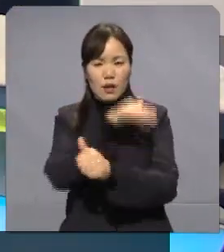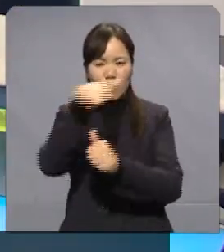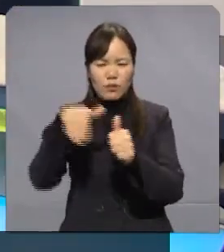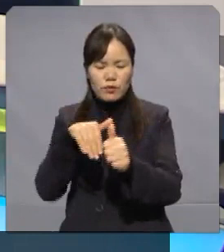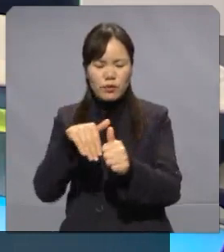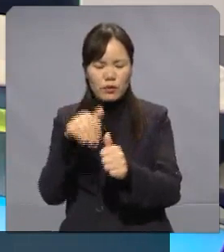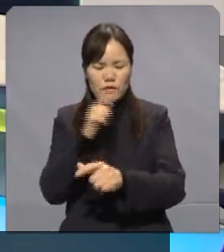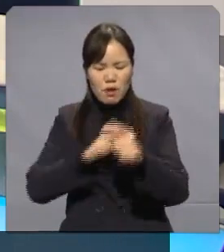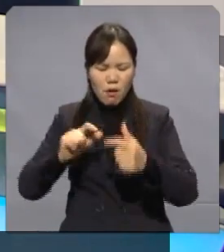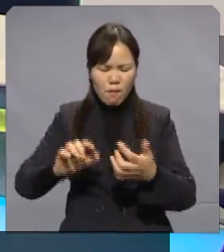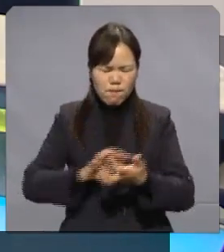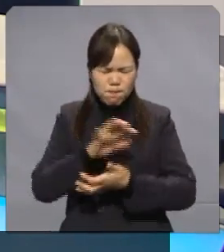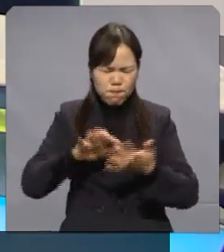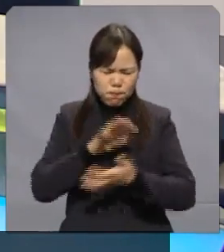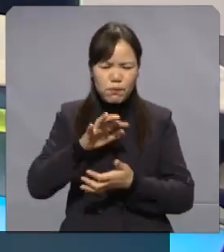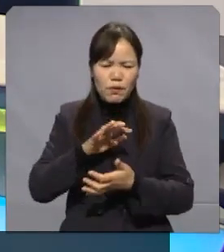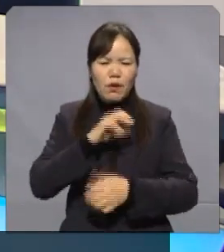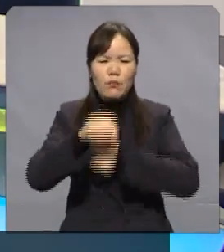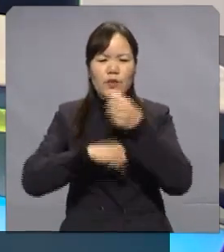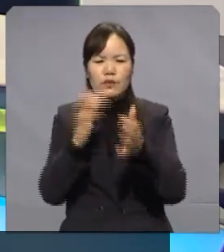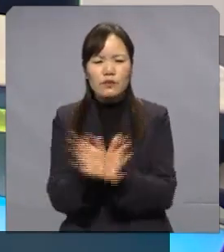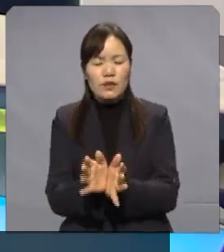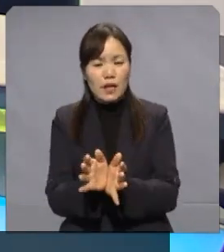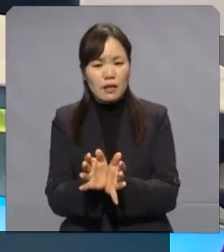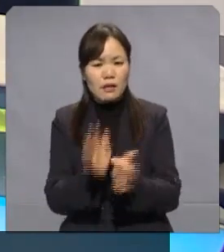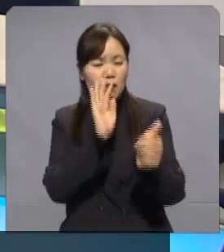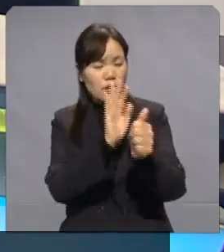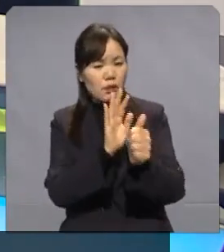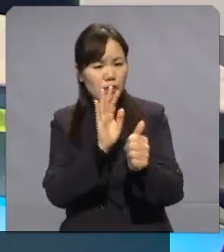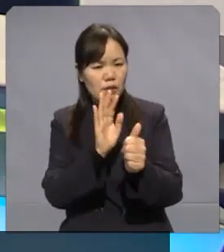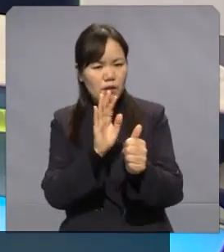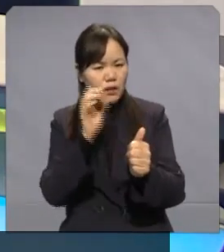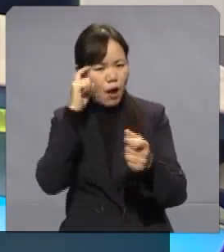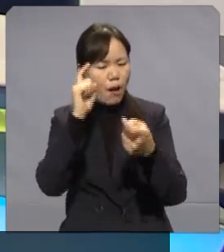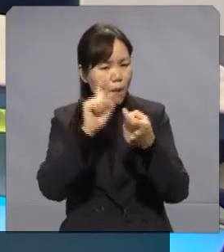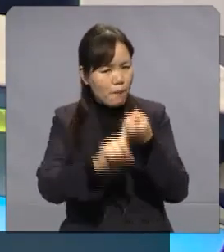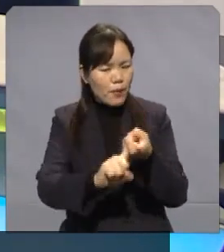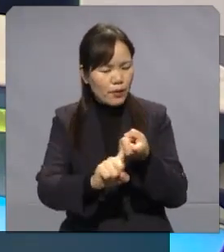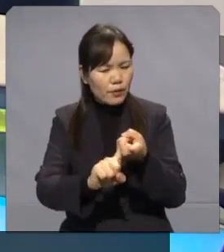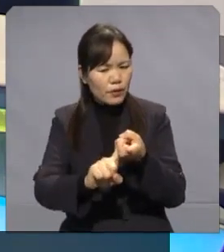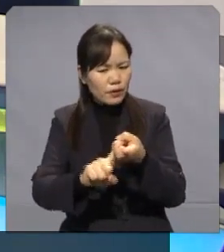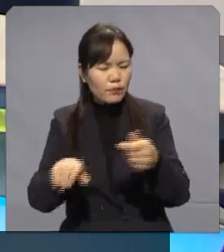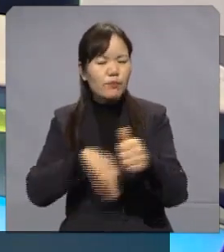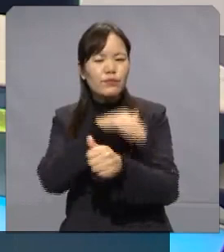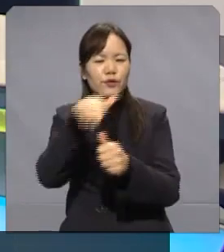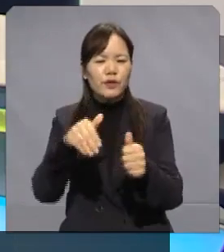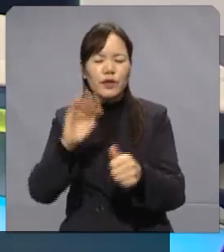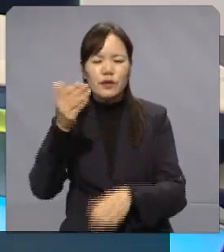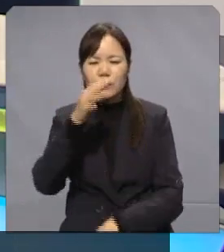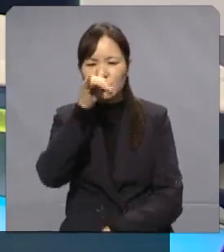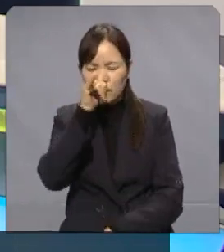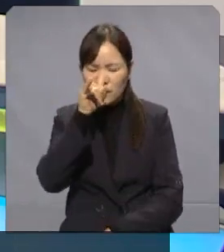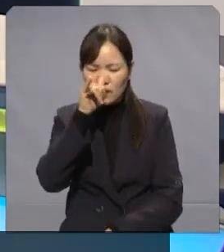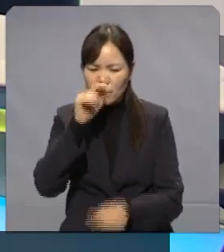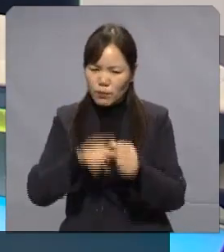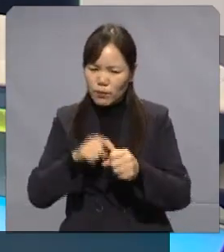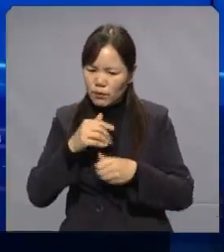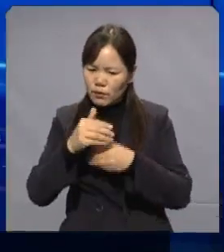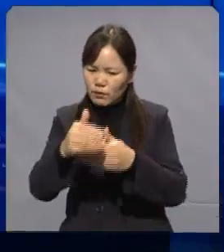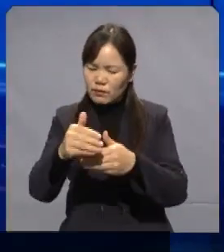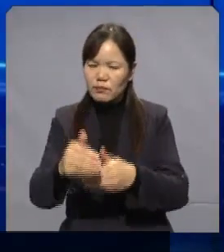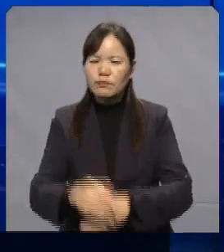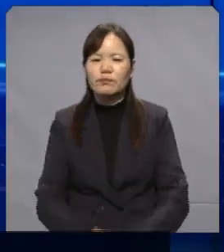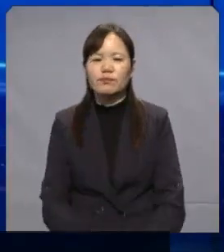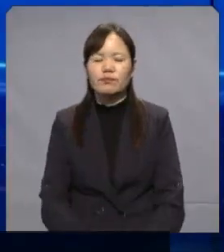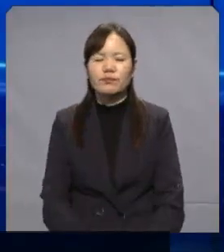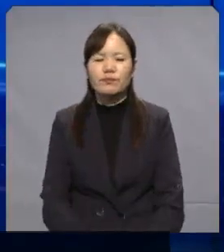더 들끓고 민주당의 손을 들어줄 수도 있다, 이런 계산도 있는 거군요. 그렇죠. 그런 것들을 노리고 지금 스텝 바이 스텝으로 가는 거죠. 그렇군요.